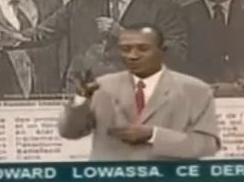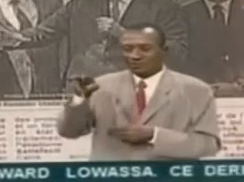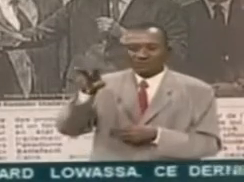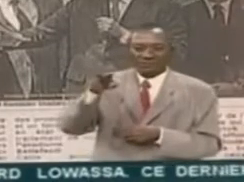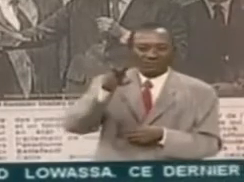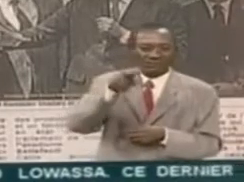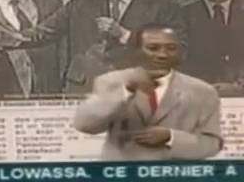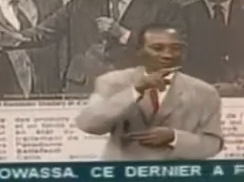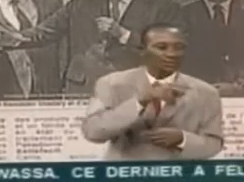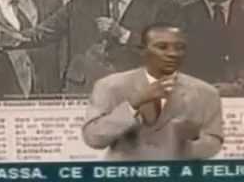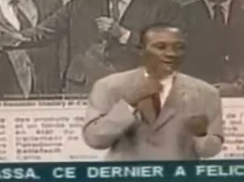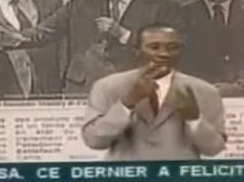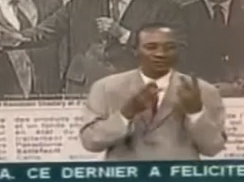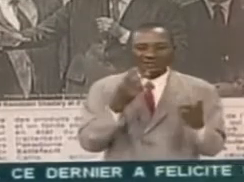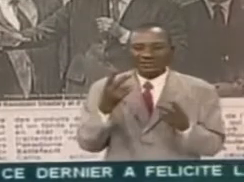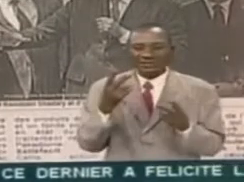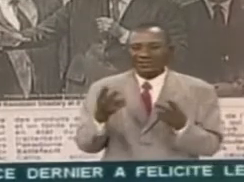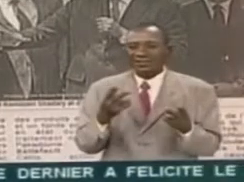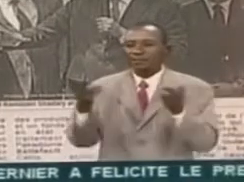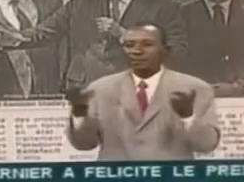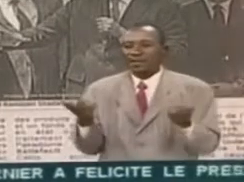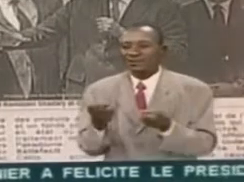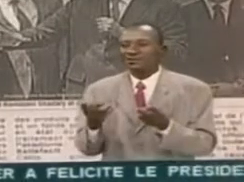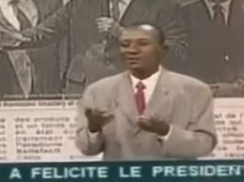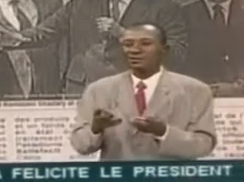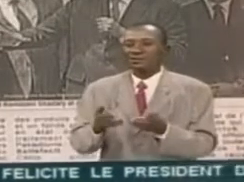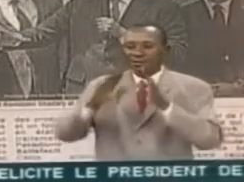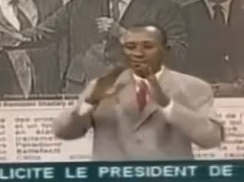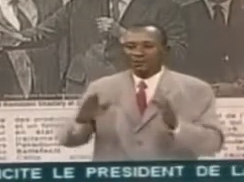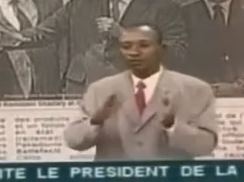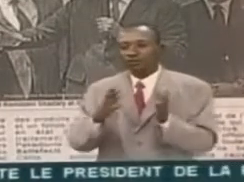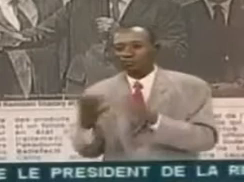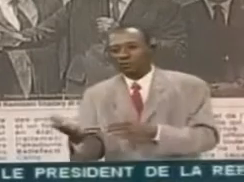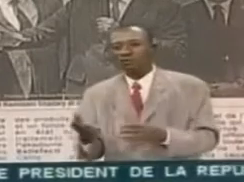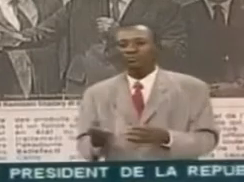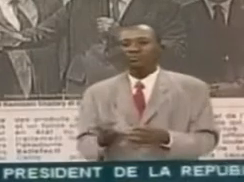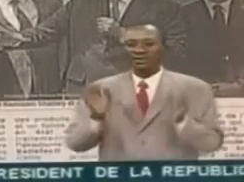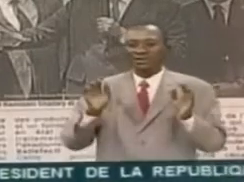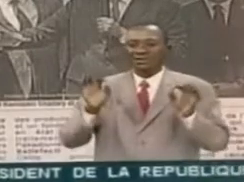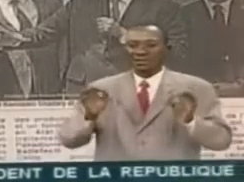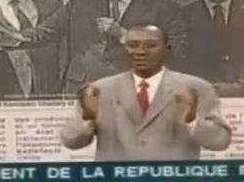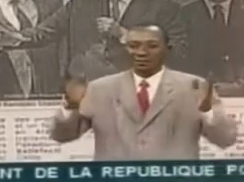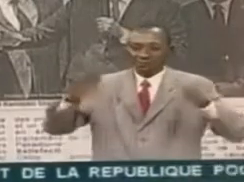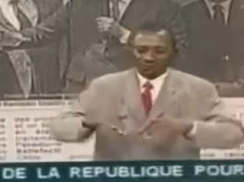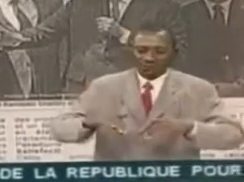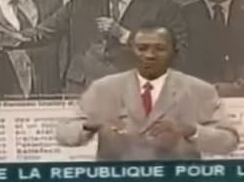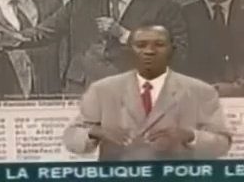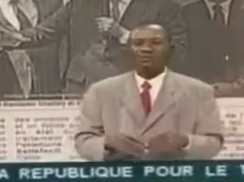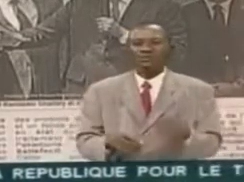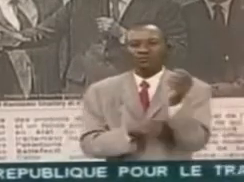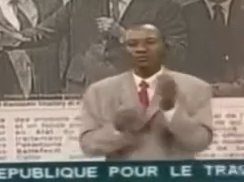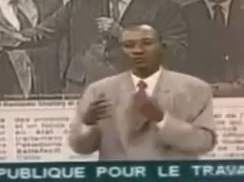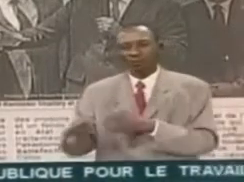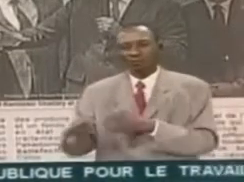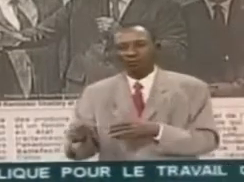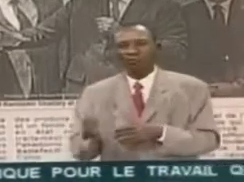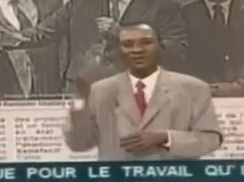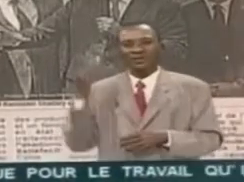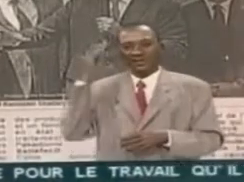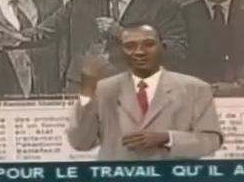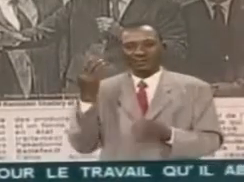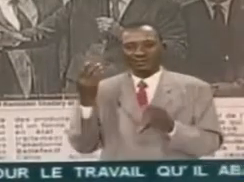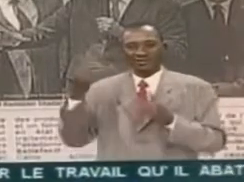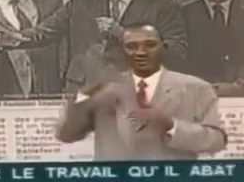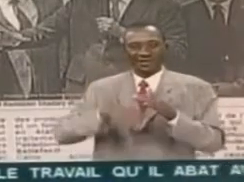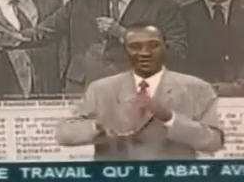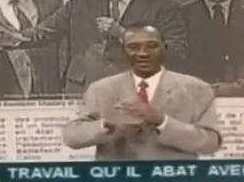au 4 janvier dernier, le gouvernement est demandé par les billets de son vice-premier ministre, ministre de l'Intérieur et de la Sécurité, Emmanuel